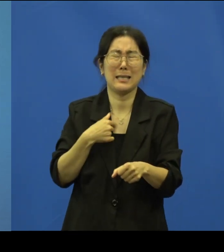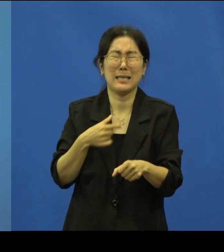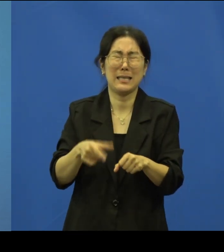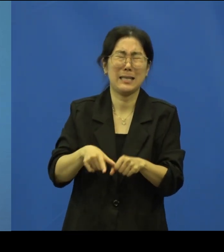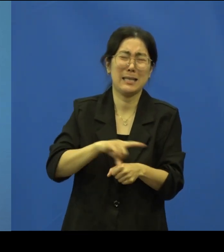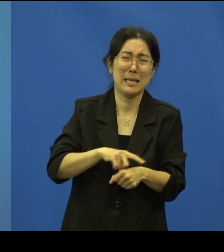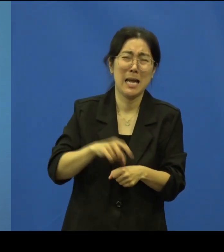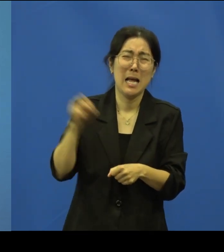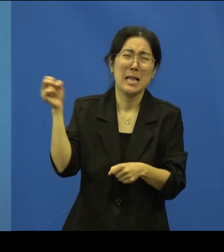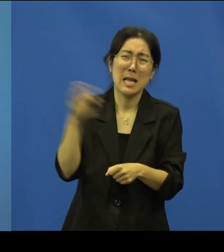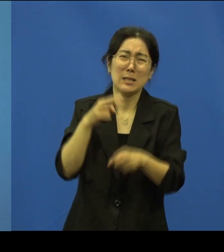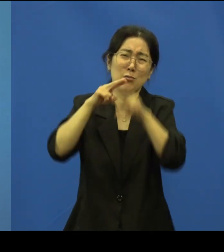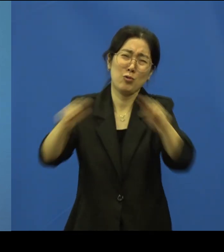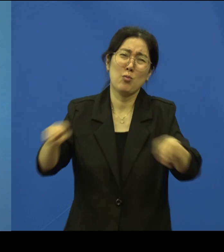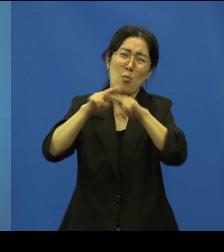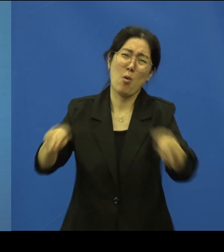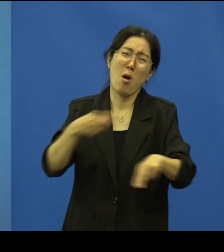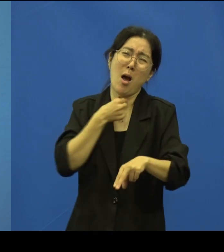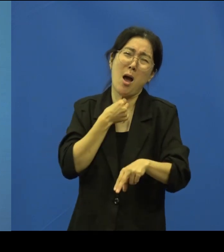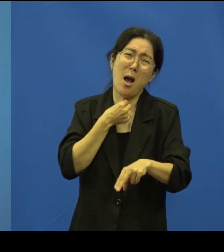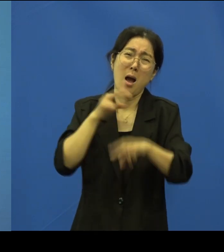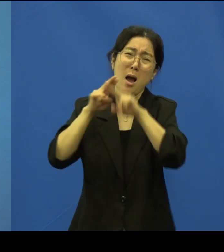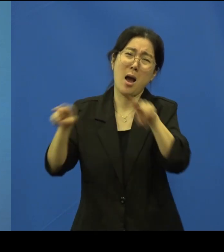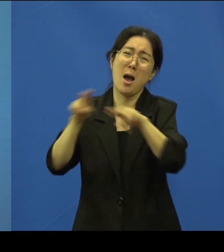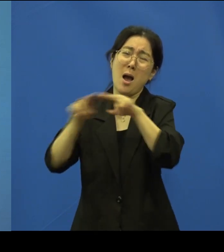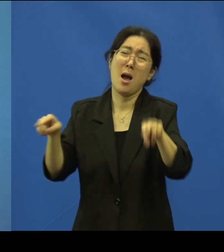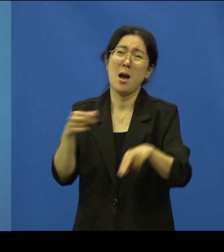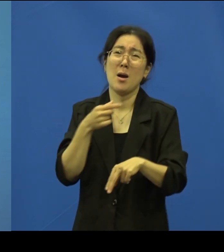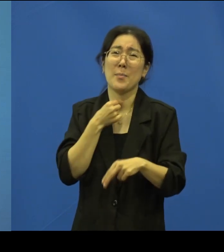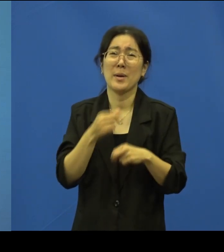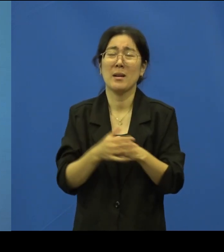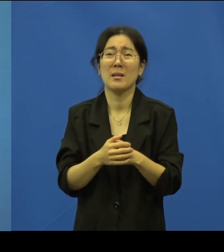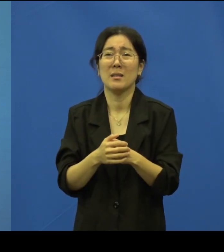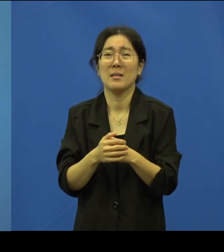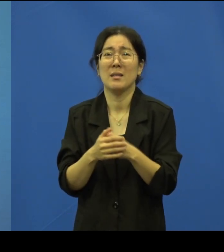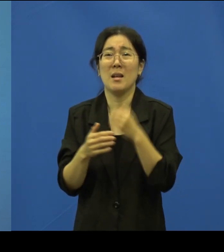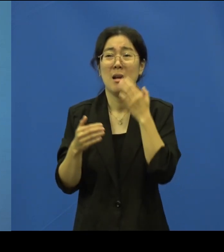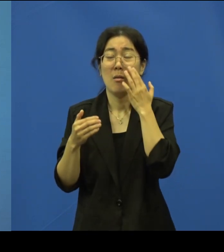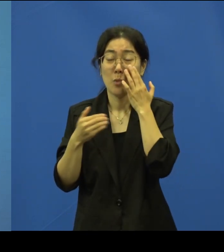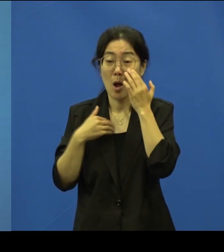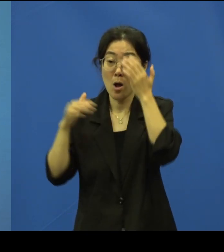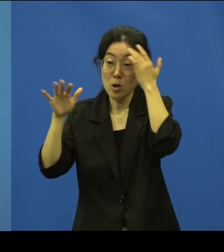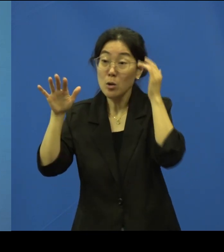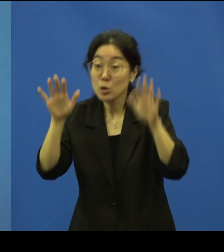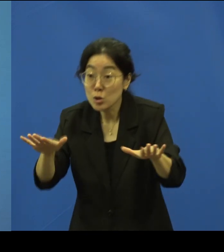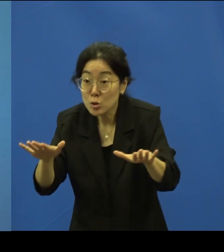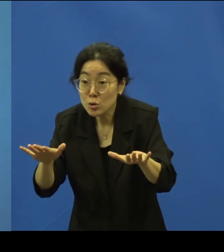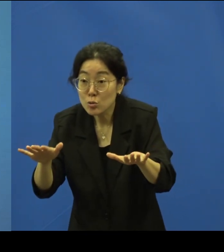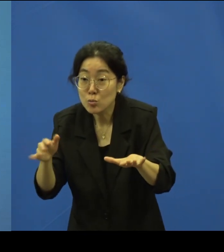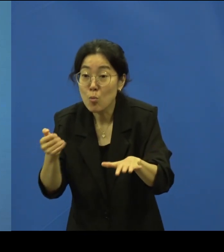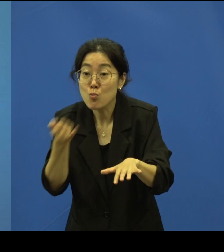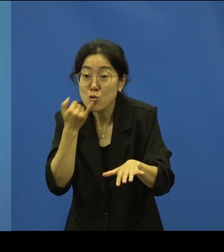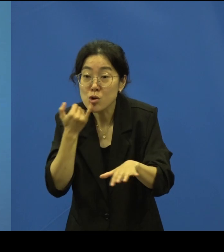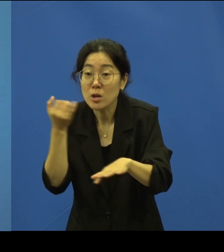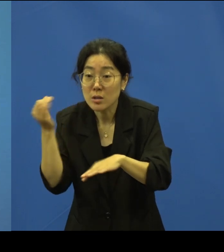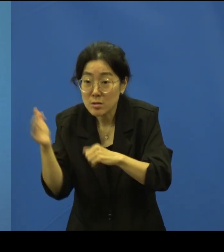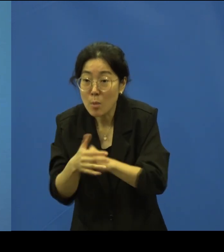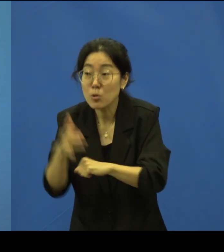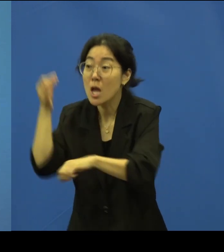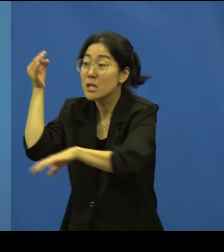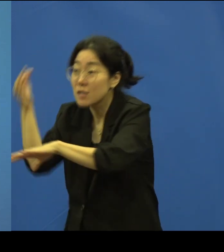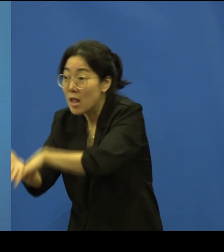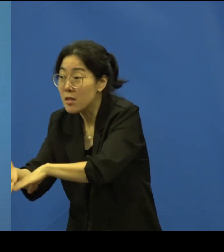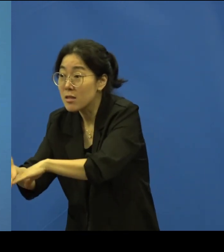거예요. 이런 상황이 될 줄 누가 알았겠어요? 바로 그 다음 달부터 금리가 올라갈 줄 누가 알았겠어요? 아무도 몰랐어요.